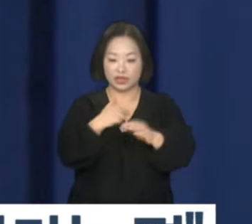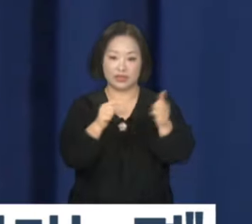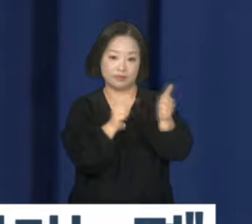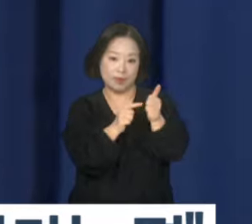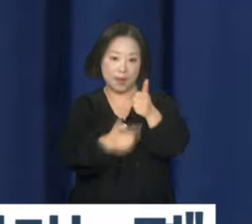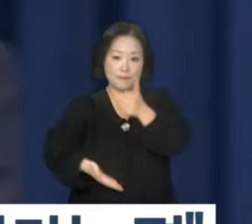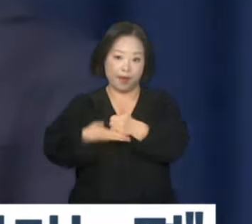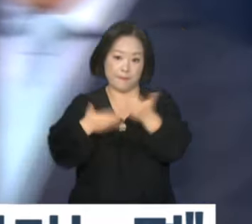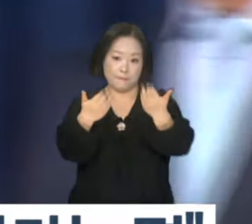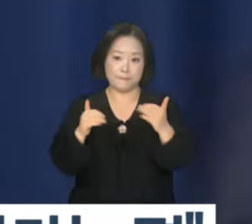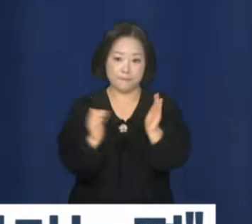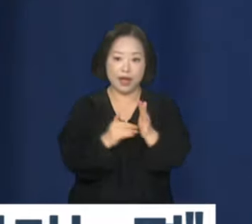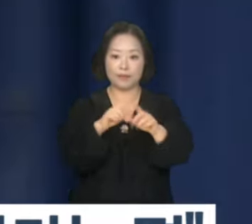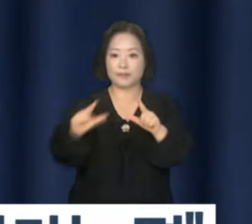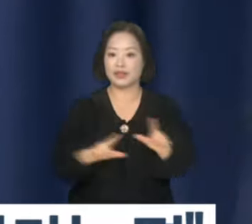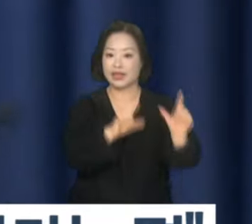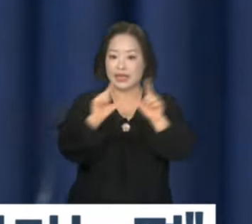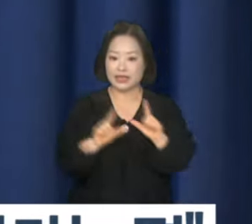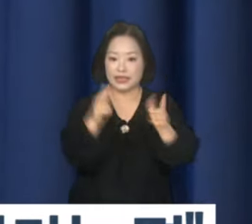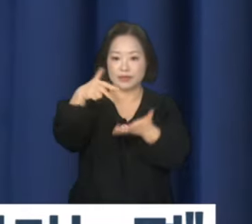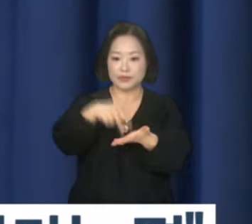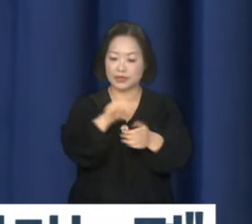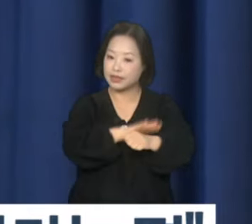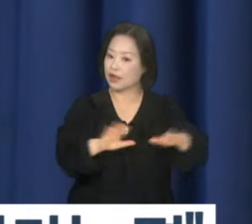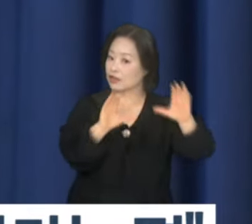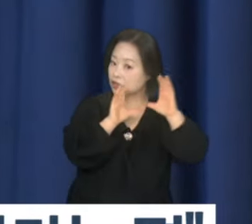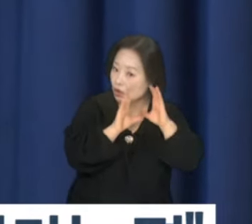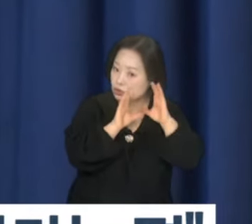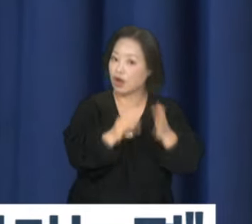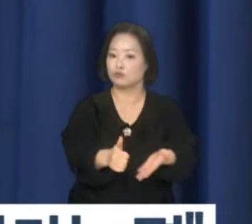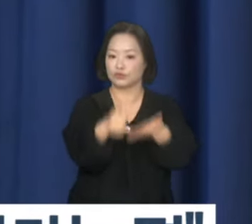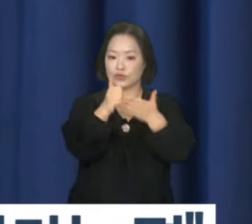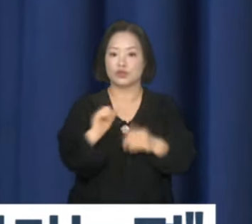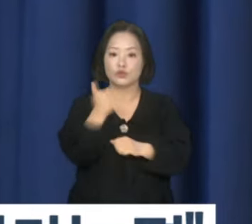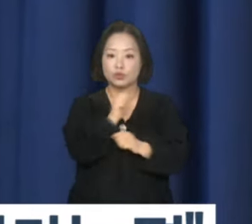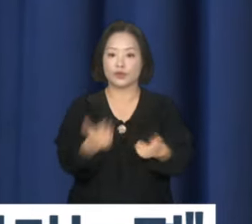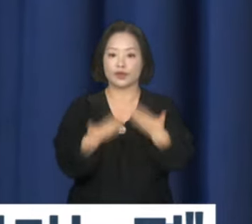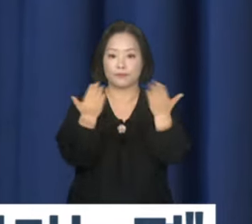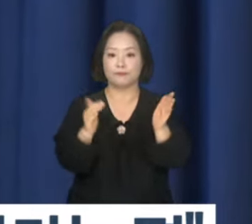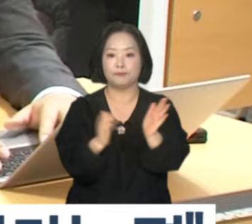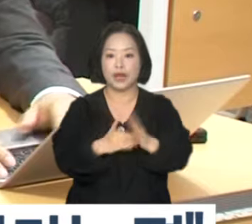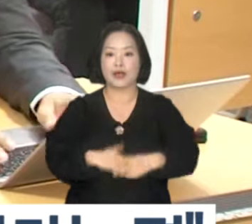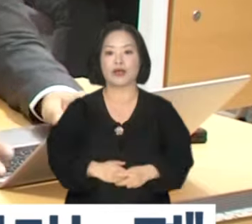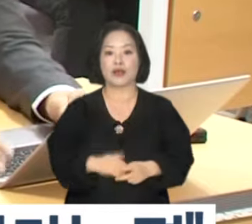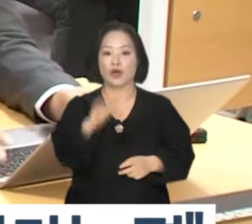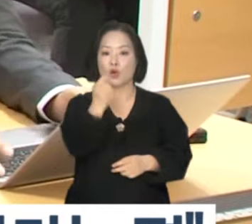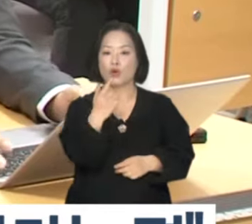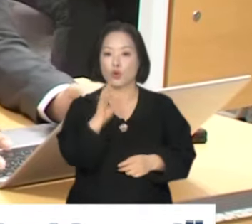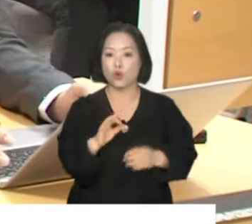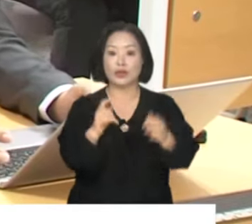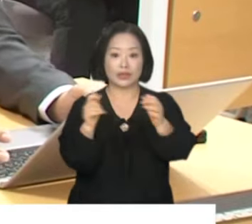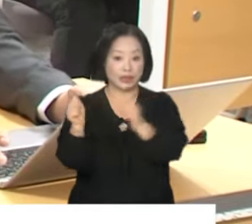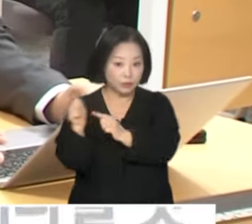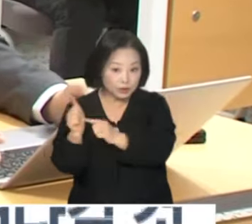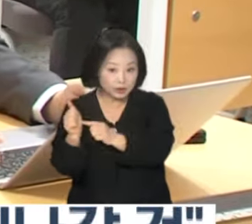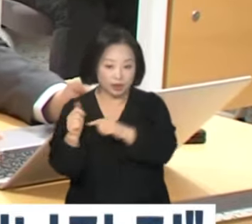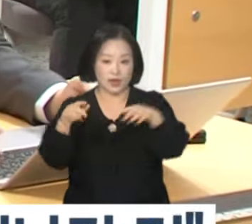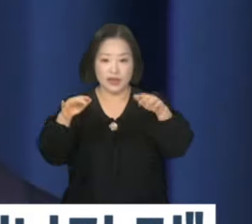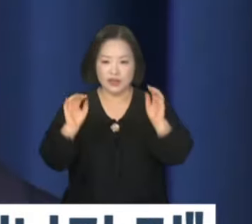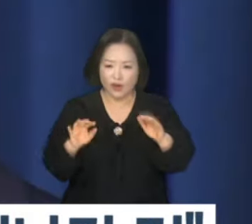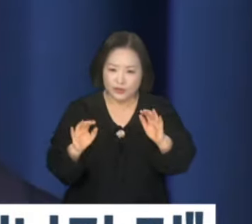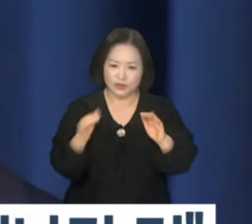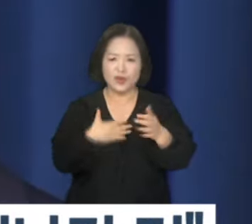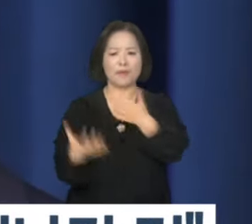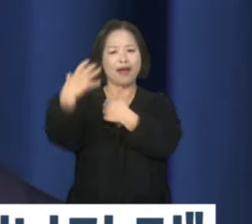받았다면서 민생현장의 목소리도 잘 경청할 뿐이라고 소개했습니다 홍 수석은 몸에 비해 옷이 커서